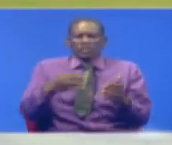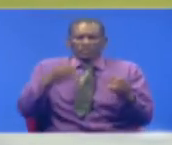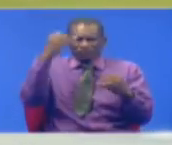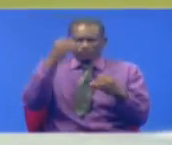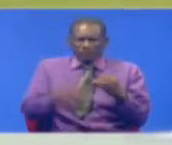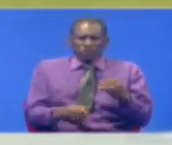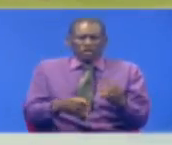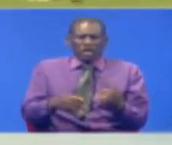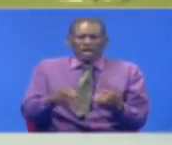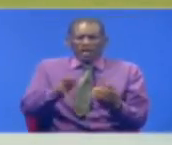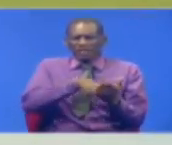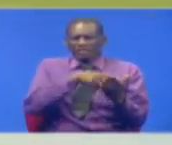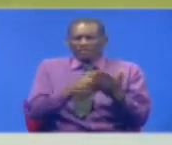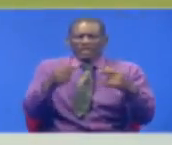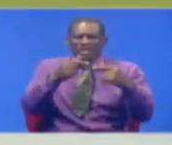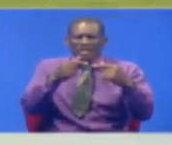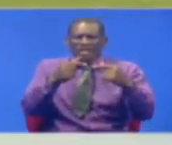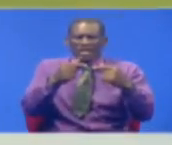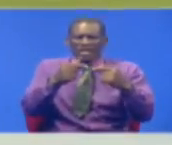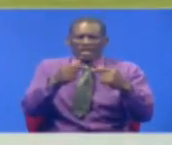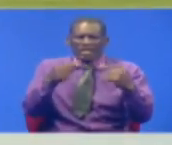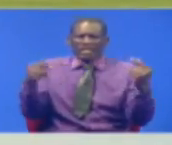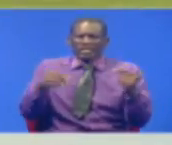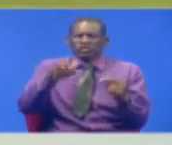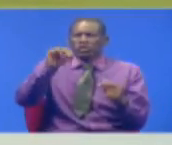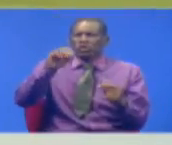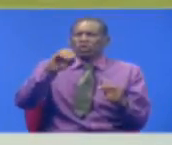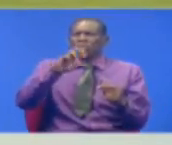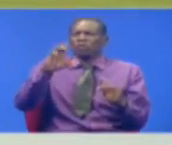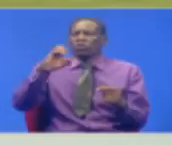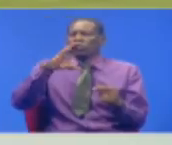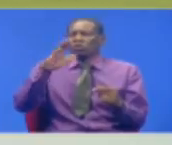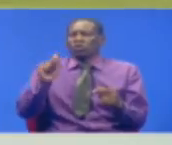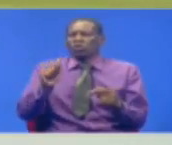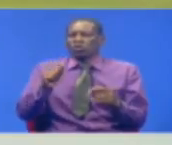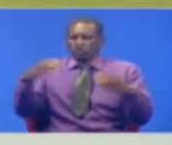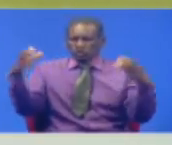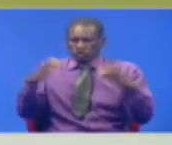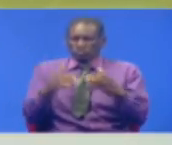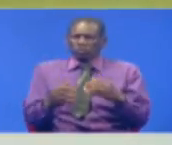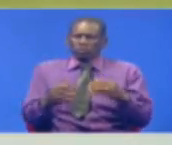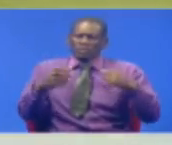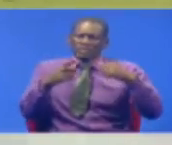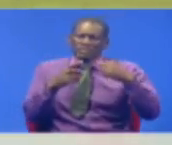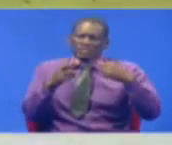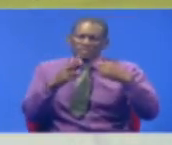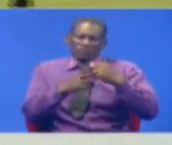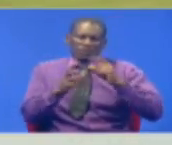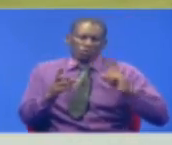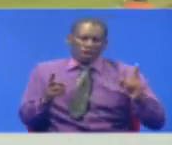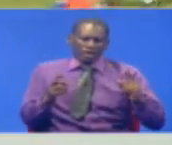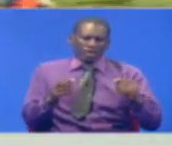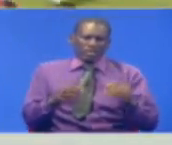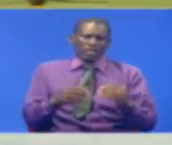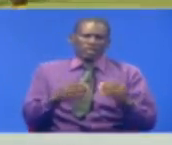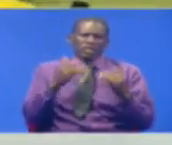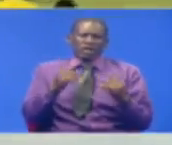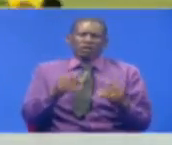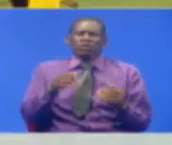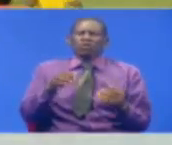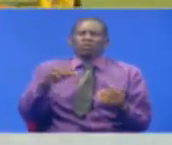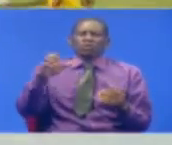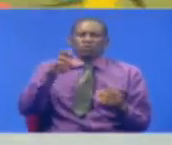kubanduliwa na Ars Bakane ya Morocco kwa mabao 7-1 mwaka 2018. Sasa Gor italazimika kushinda NAPSA kwa